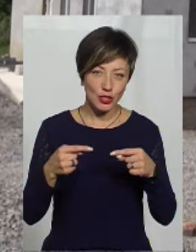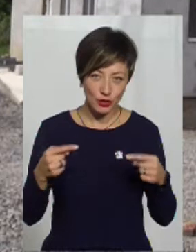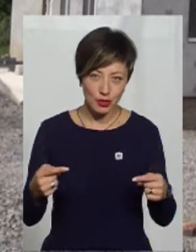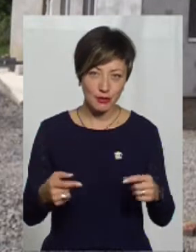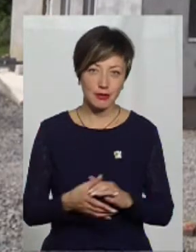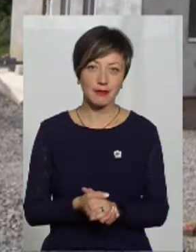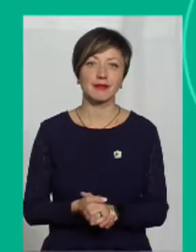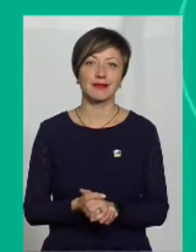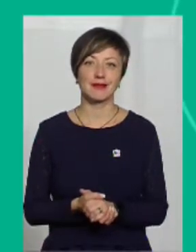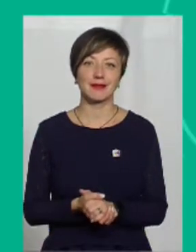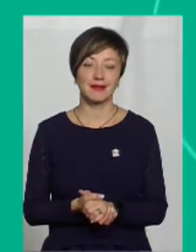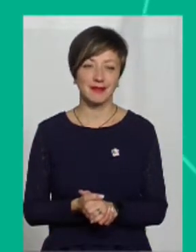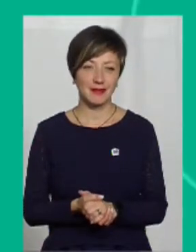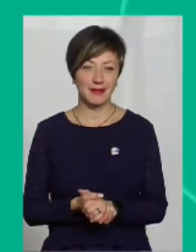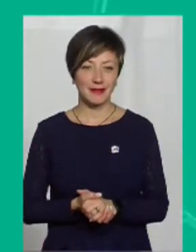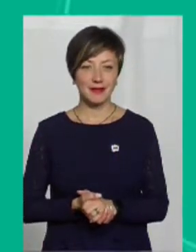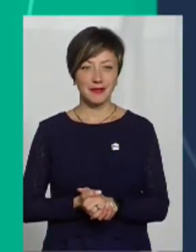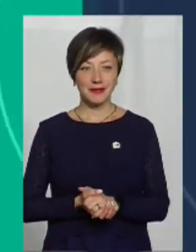Русанівки.